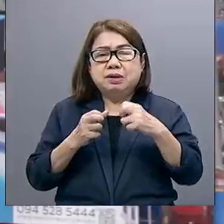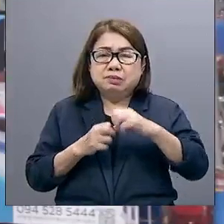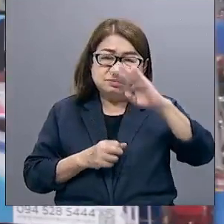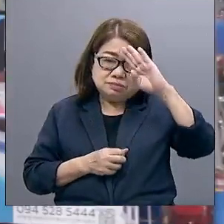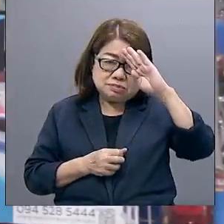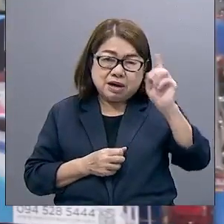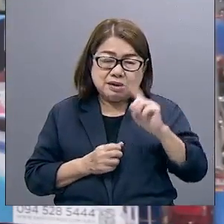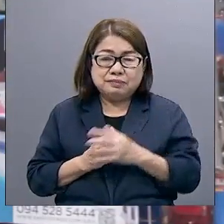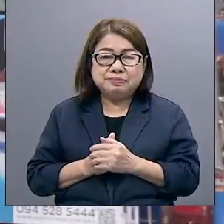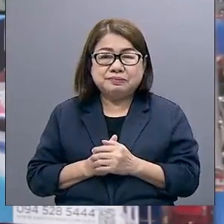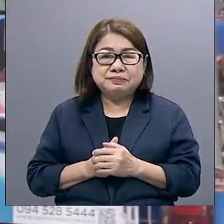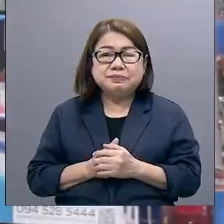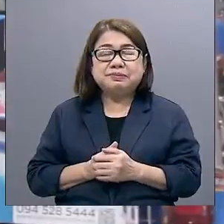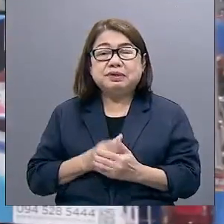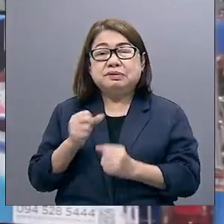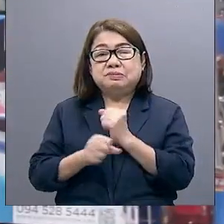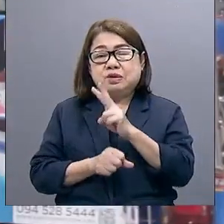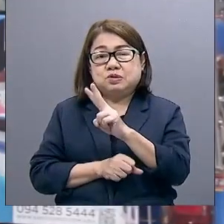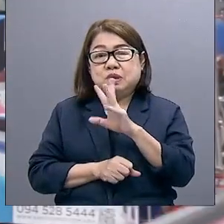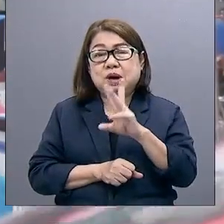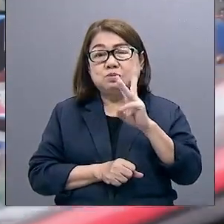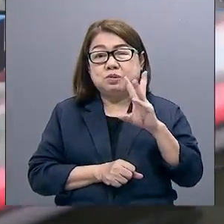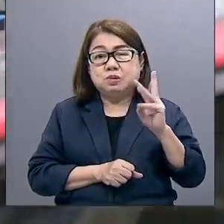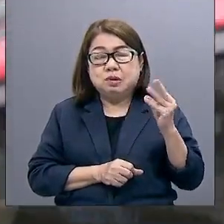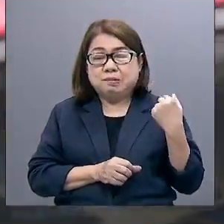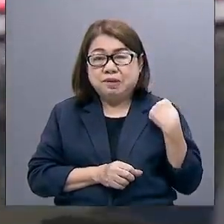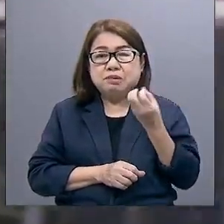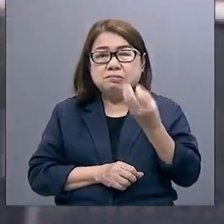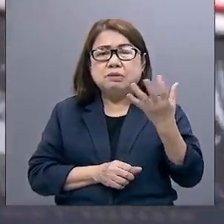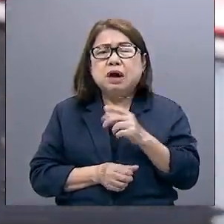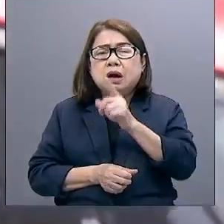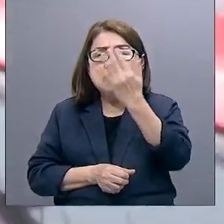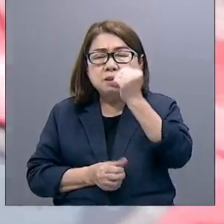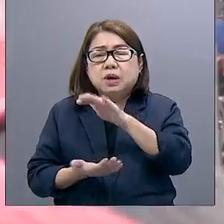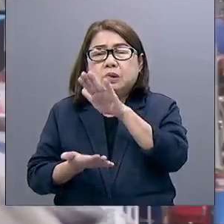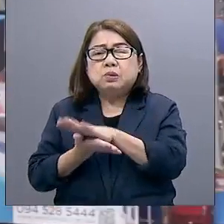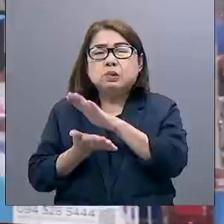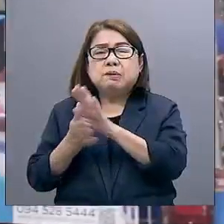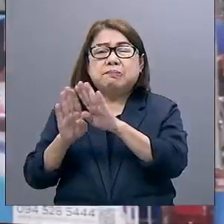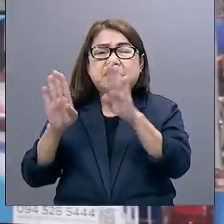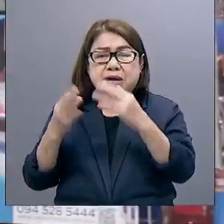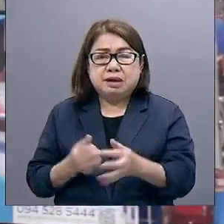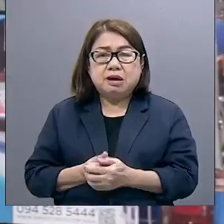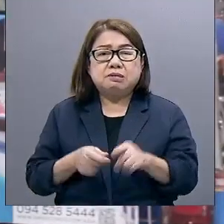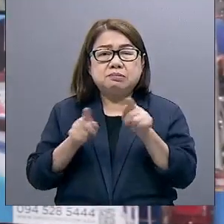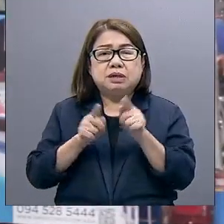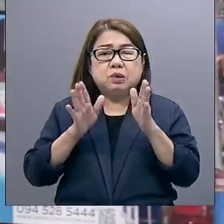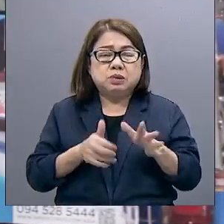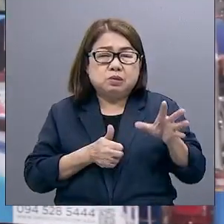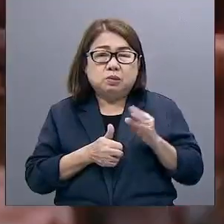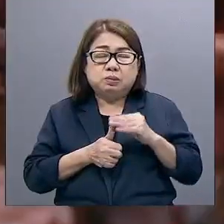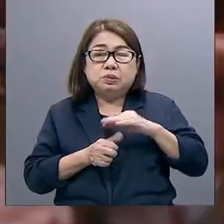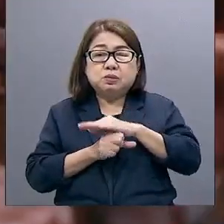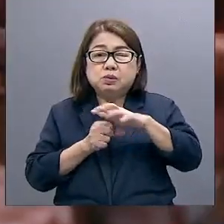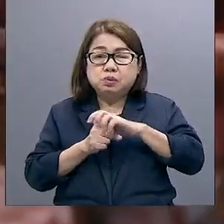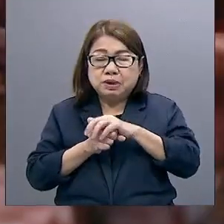ไตรมาสแรกของปี 2566เพิ่มขึ้นจากการเปิดภาคการเรียนเช่นเดียวกับแนวโน้มผู้ป่วยโรคโควิด 19